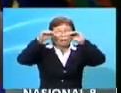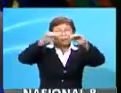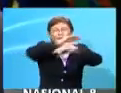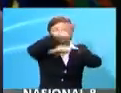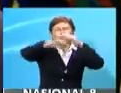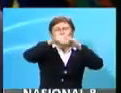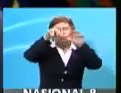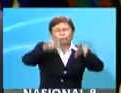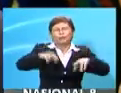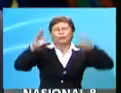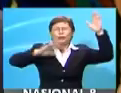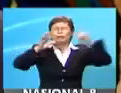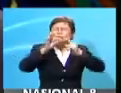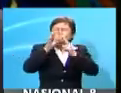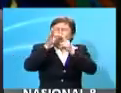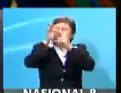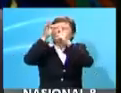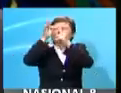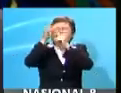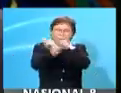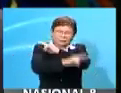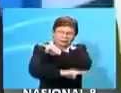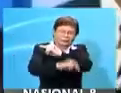keunikan negeri-egeri